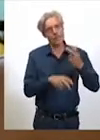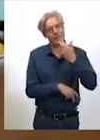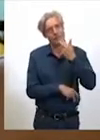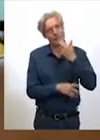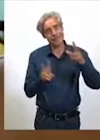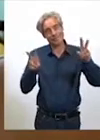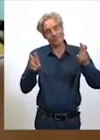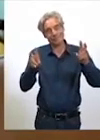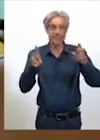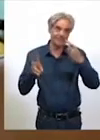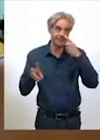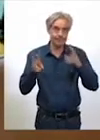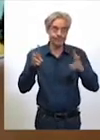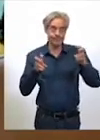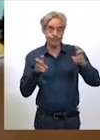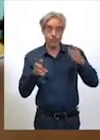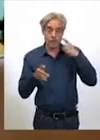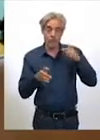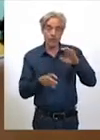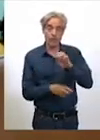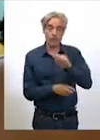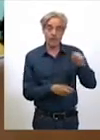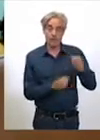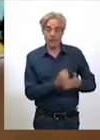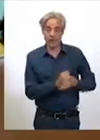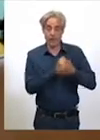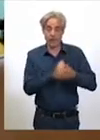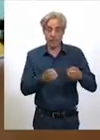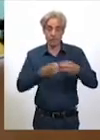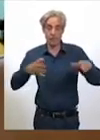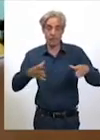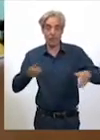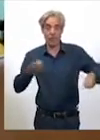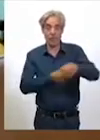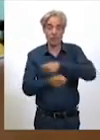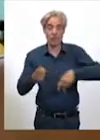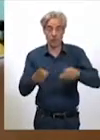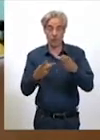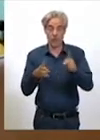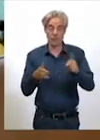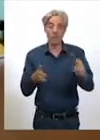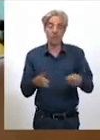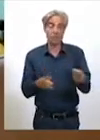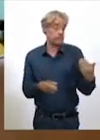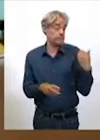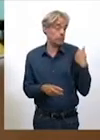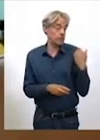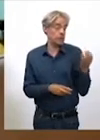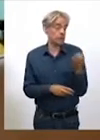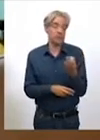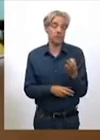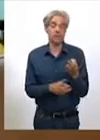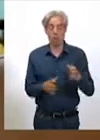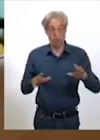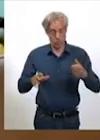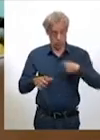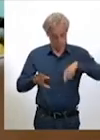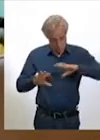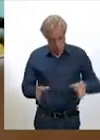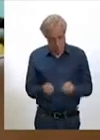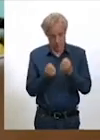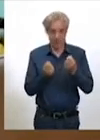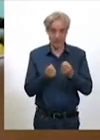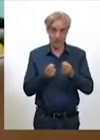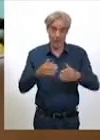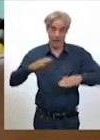guillemets, l'économie sociale et solidaire pour pratiquer et contribuer au développement économique de la ville, sachant que, comme vient de le rappeler Nadia, nos compétences en termes d'EVECO sont